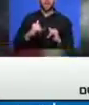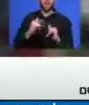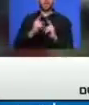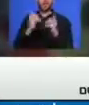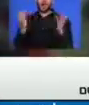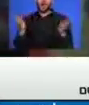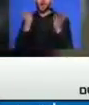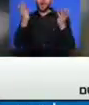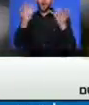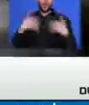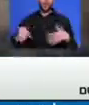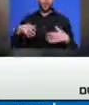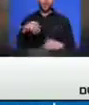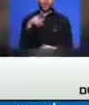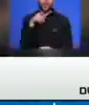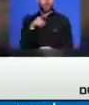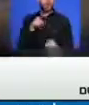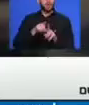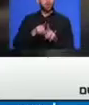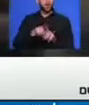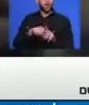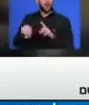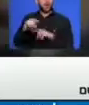ומהללים את אותם